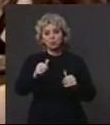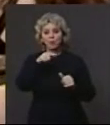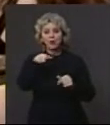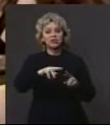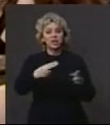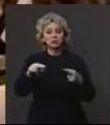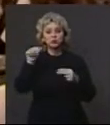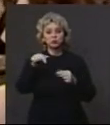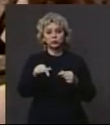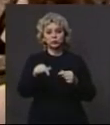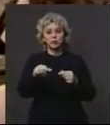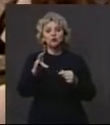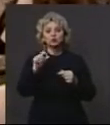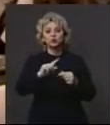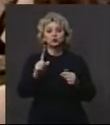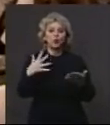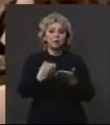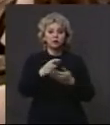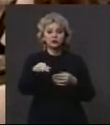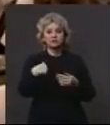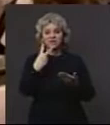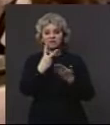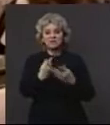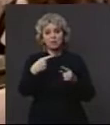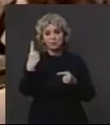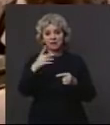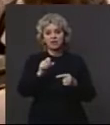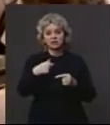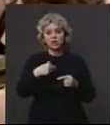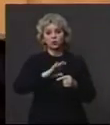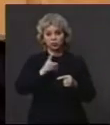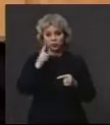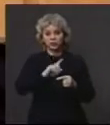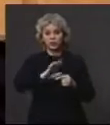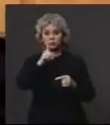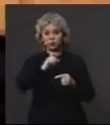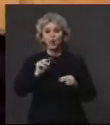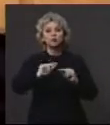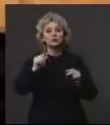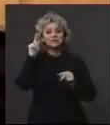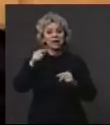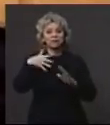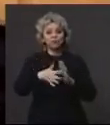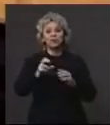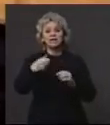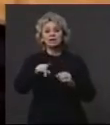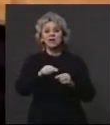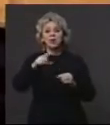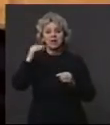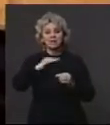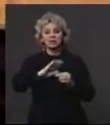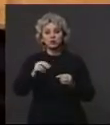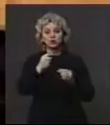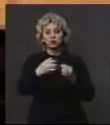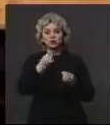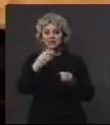нас танцуют. Ну вот, что получилось, вы сейчас видите. Для первого раза, я думаю, неплохо. Учитель доволен, хотя баллы у команды невысокие.